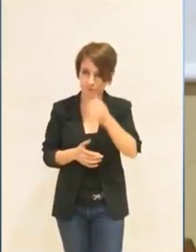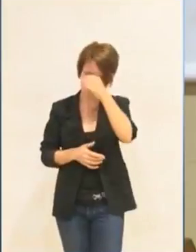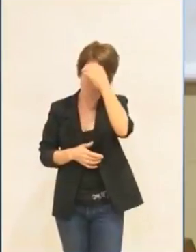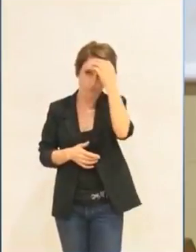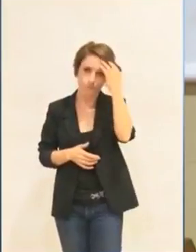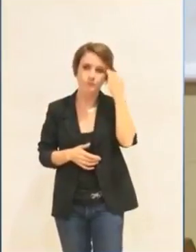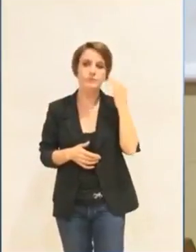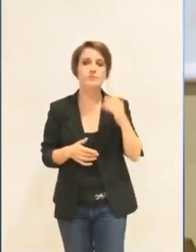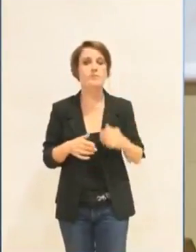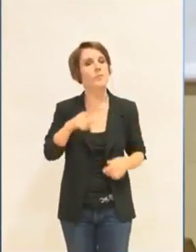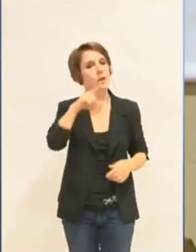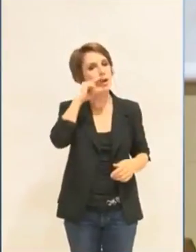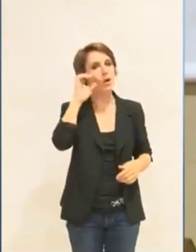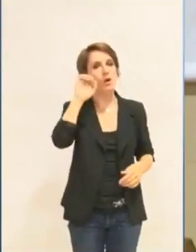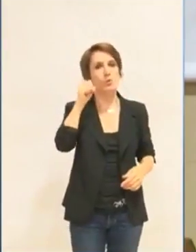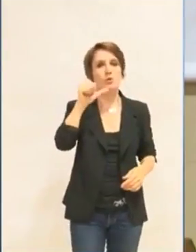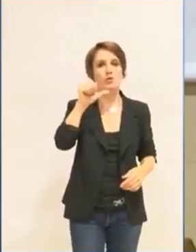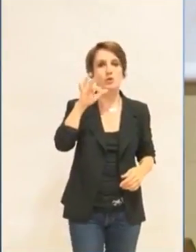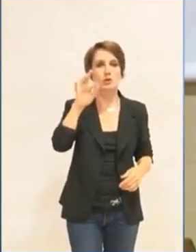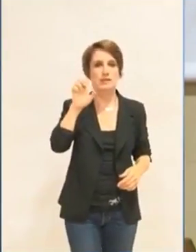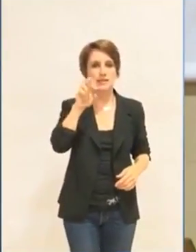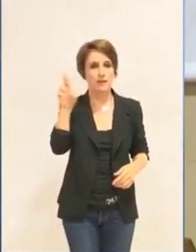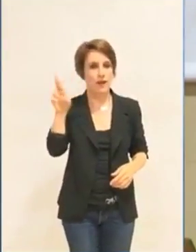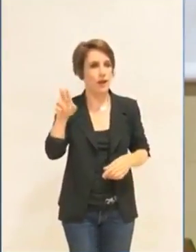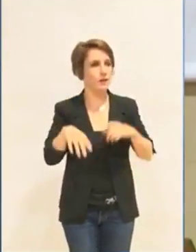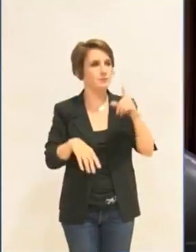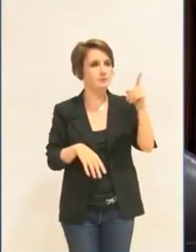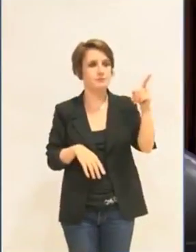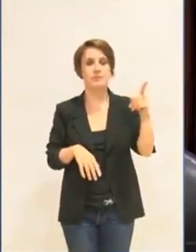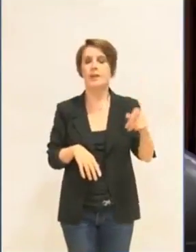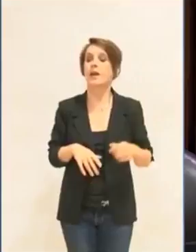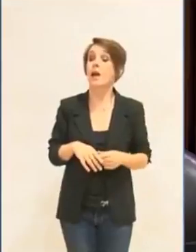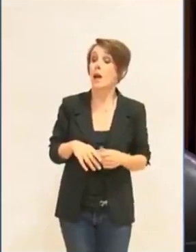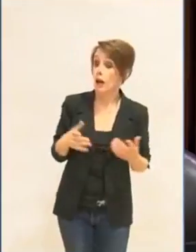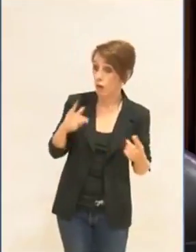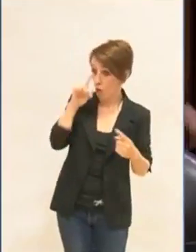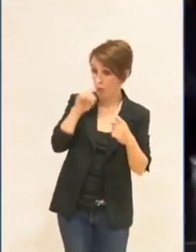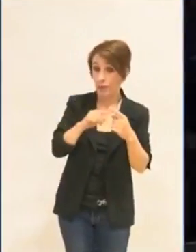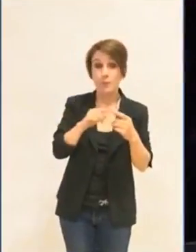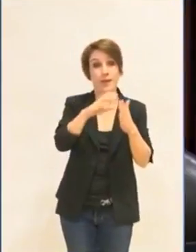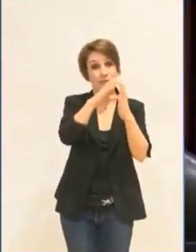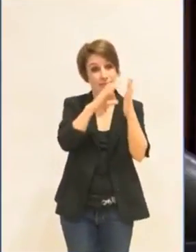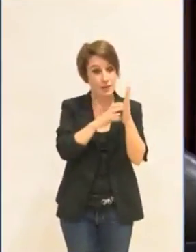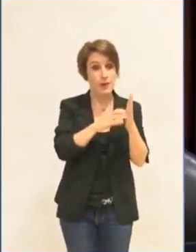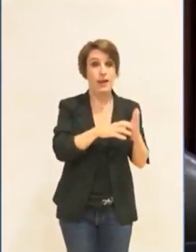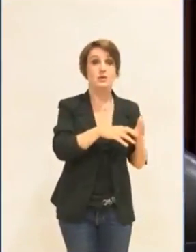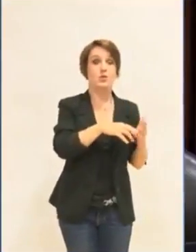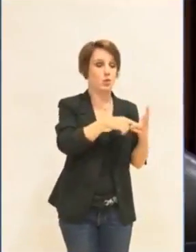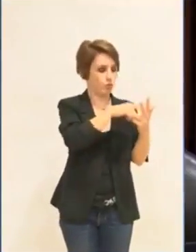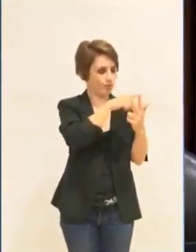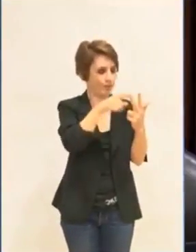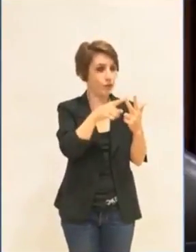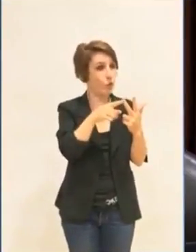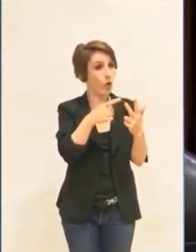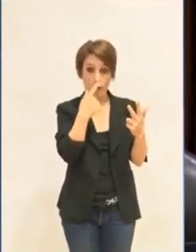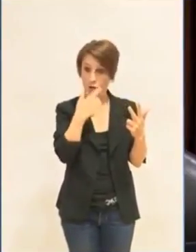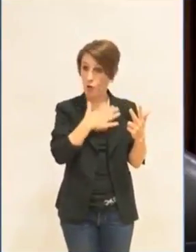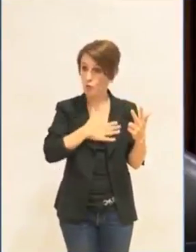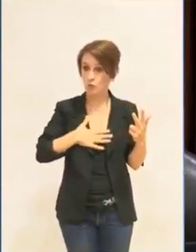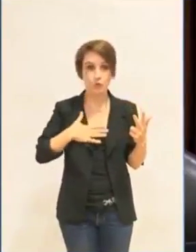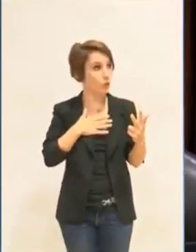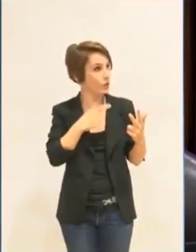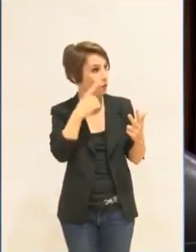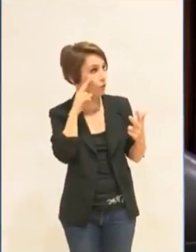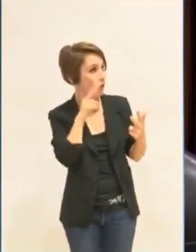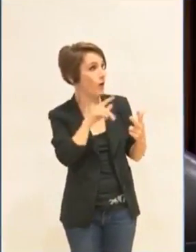Monsieur le maire, sur ces 3 délibérations, d'abord nous sommes heureux de savoir que l'adjointe à la politique de la ville nous a rejoints